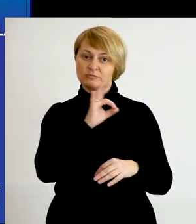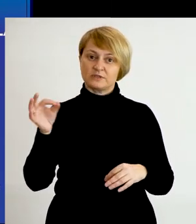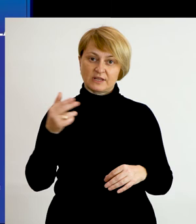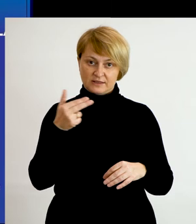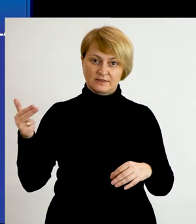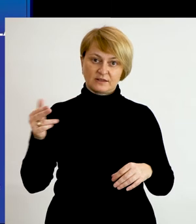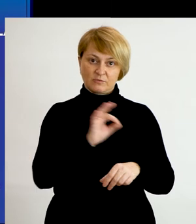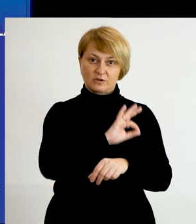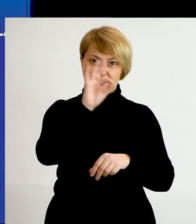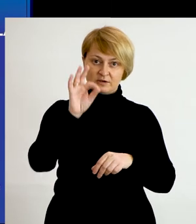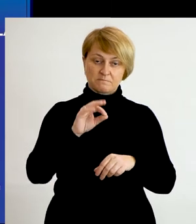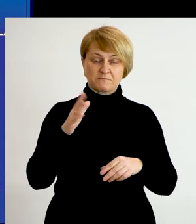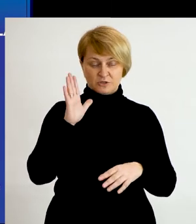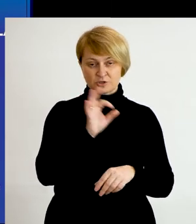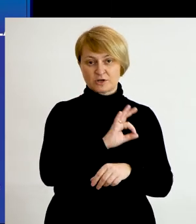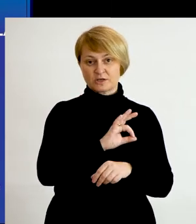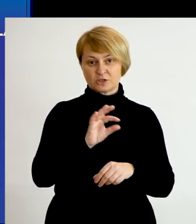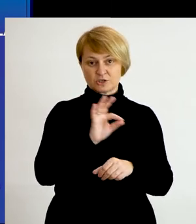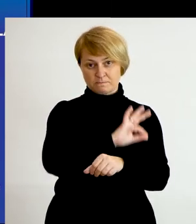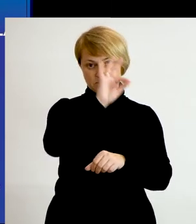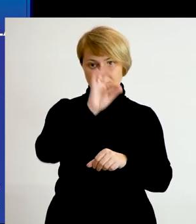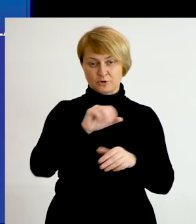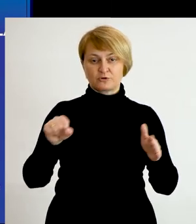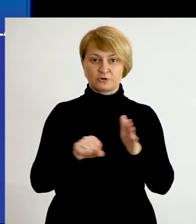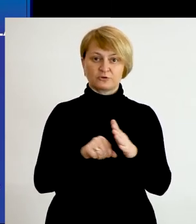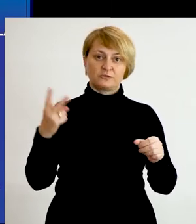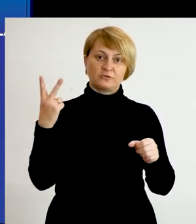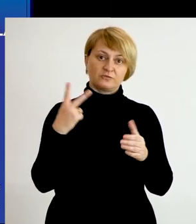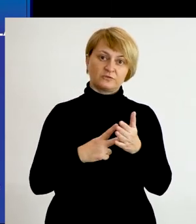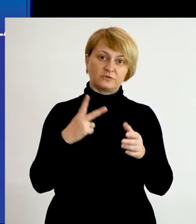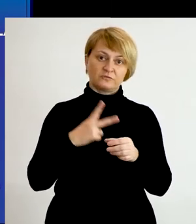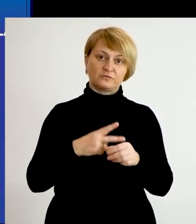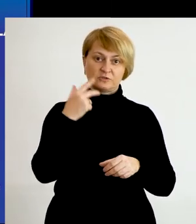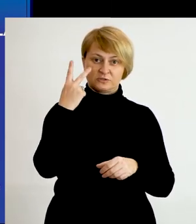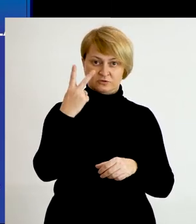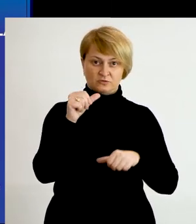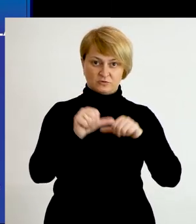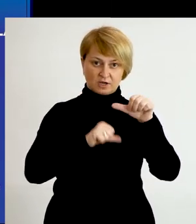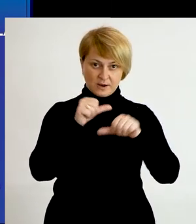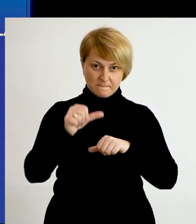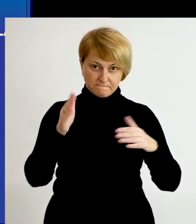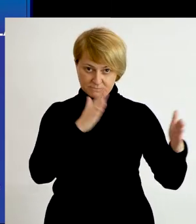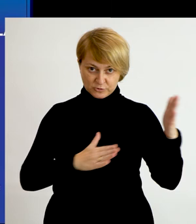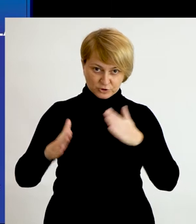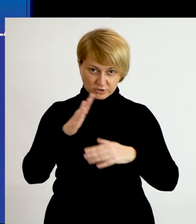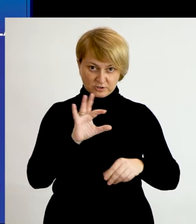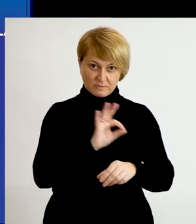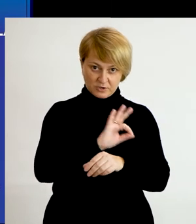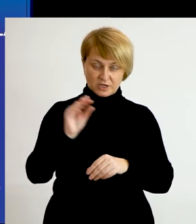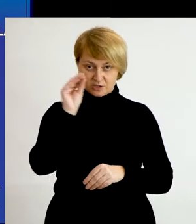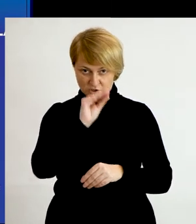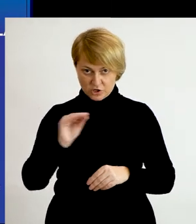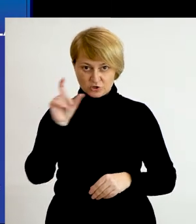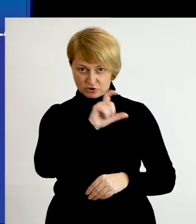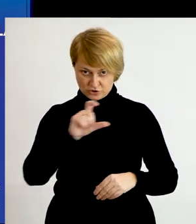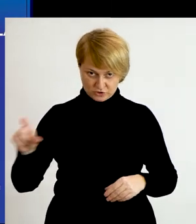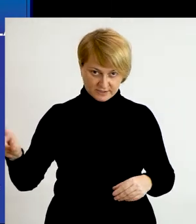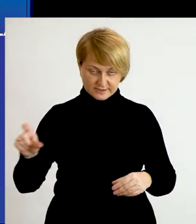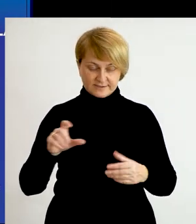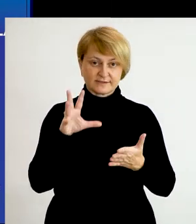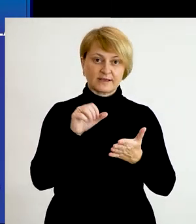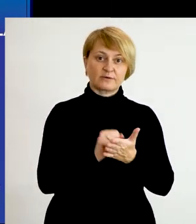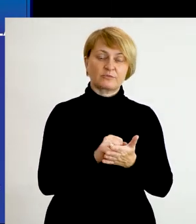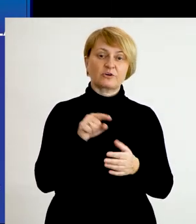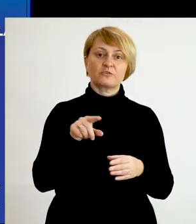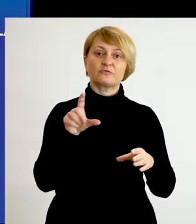prace projektowe jeszcze potrwają pewnie do 2022 roku, więc przygotowanie projektu jeszcze trochę czasu zajmie,